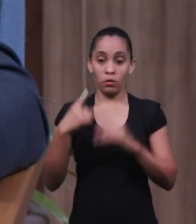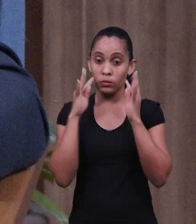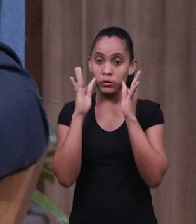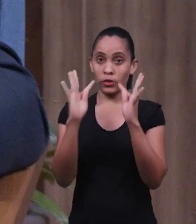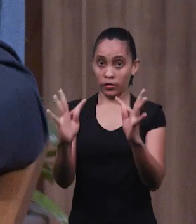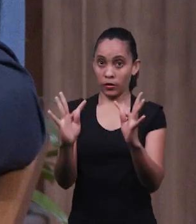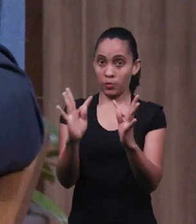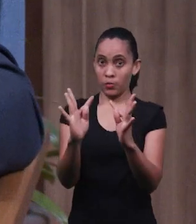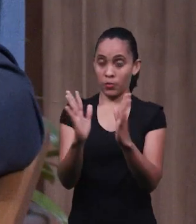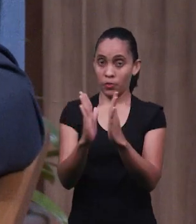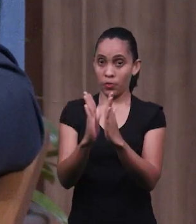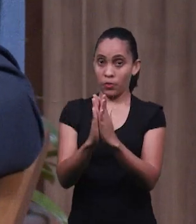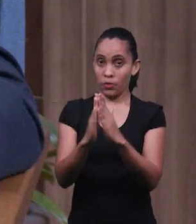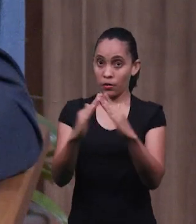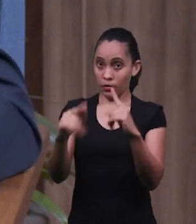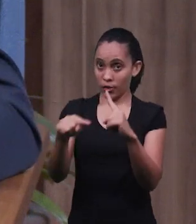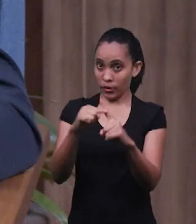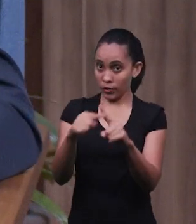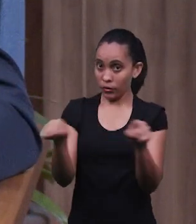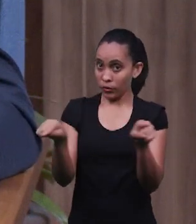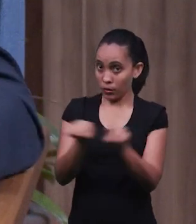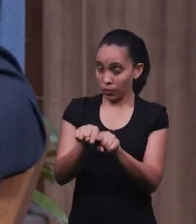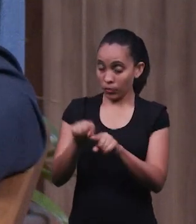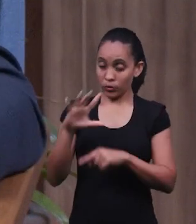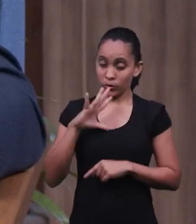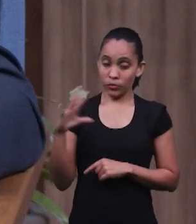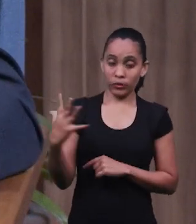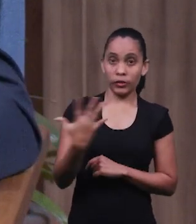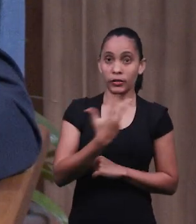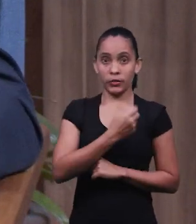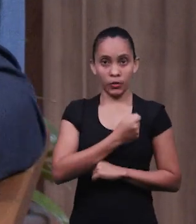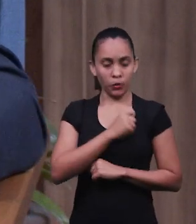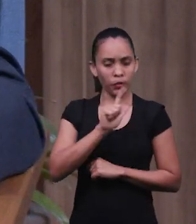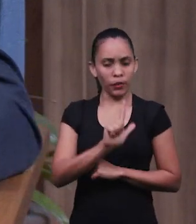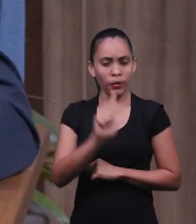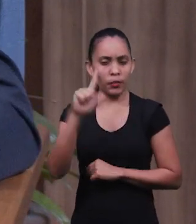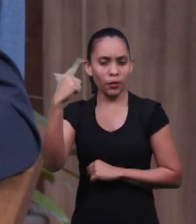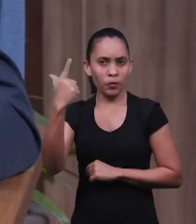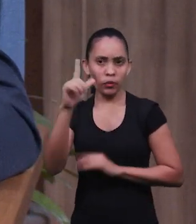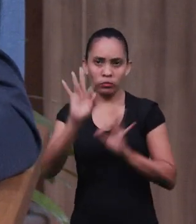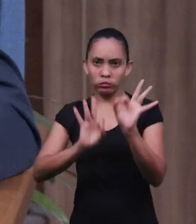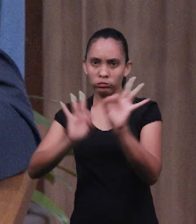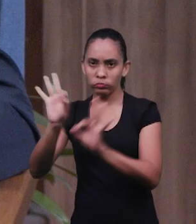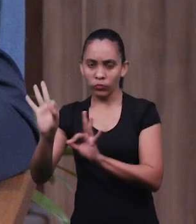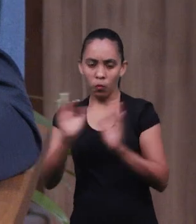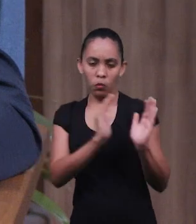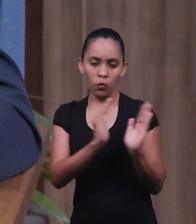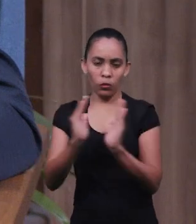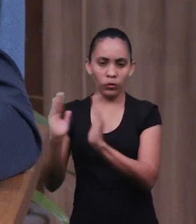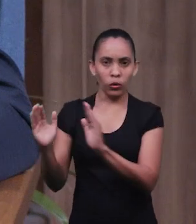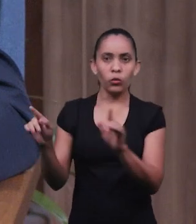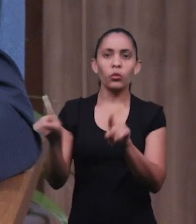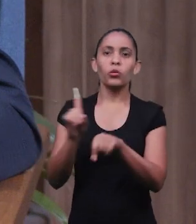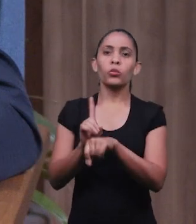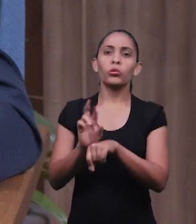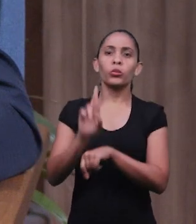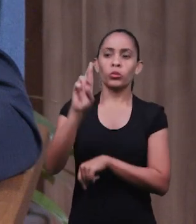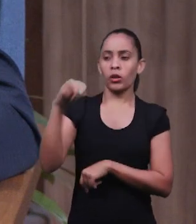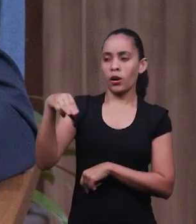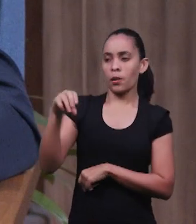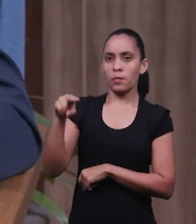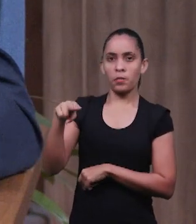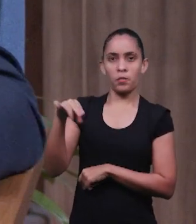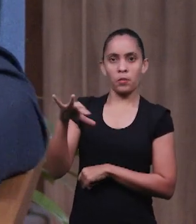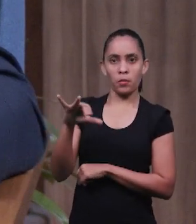de l'Église et les préparatifs du salut. Juste après, dans le volet Organisation et méthode, la docteure Monica